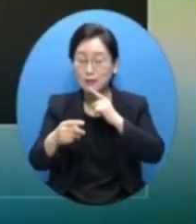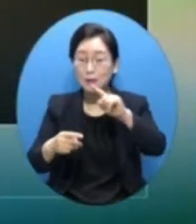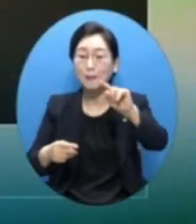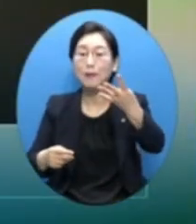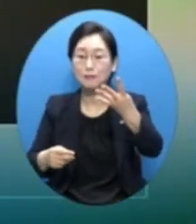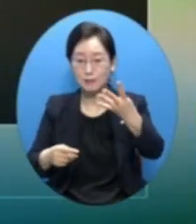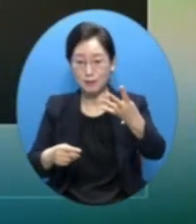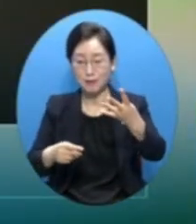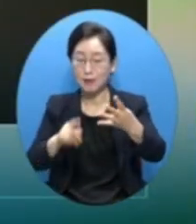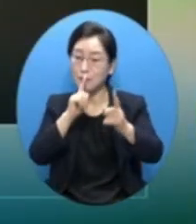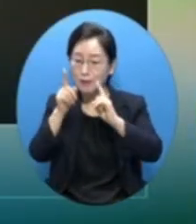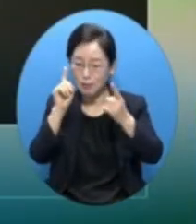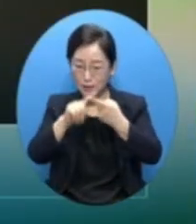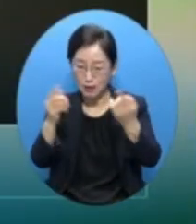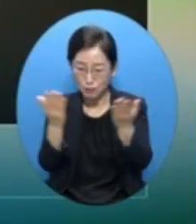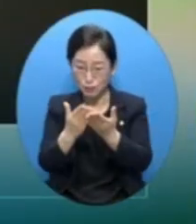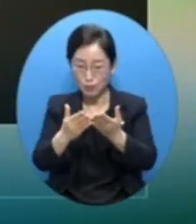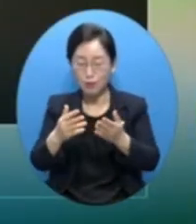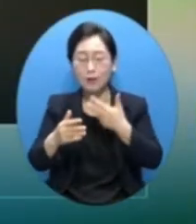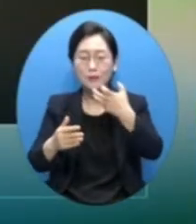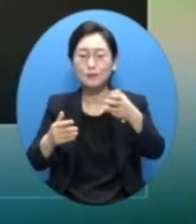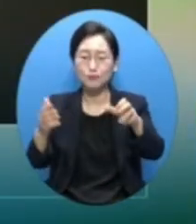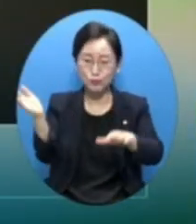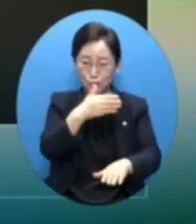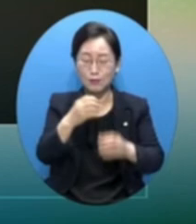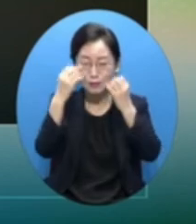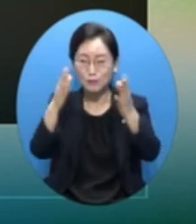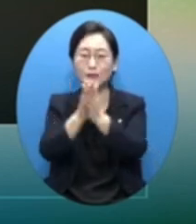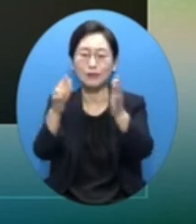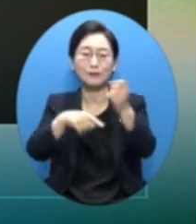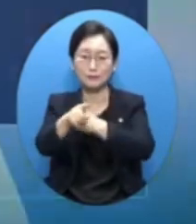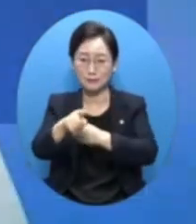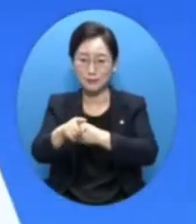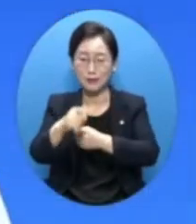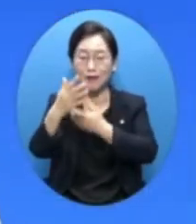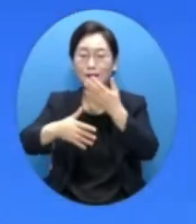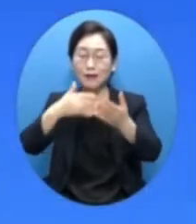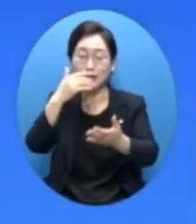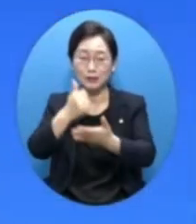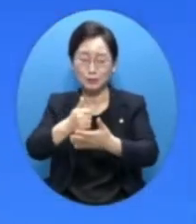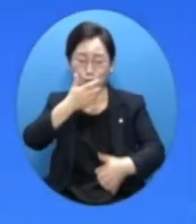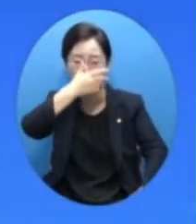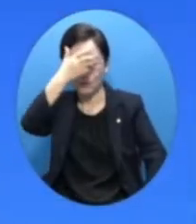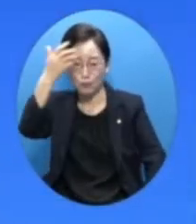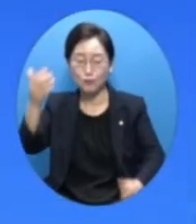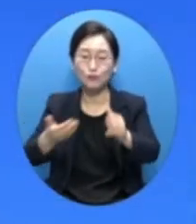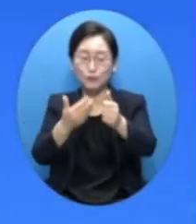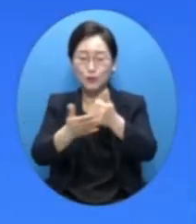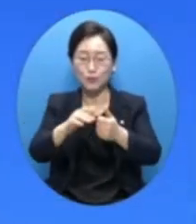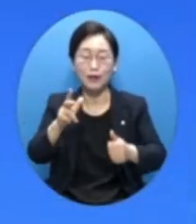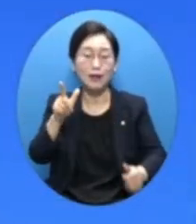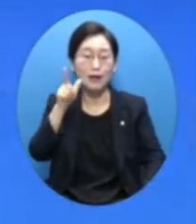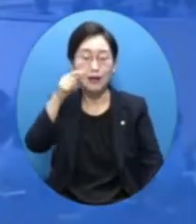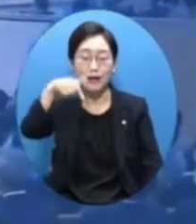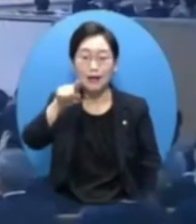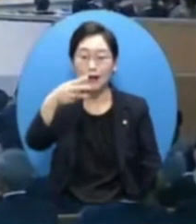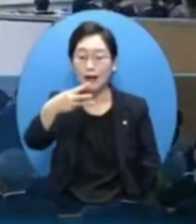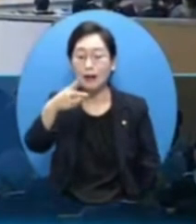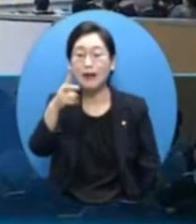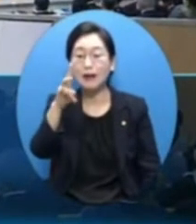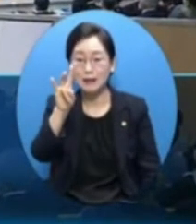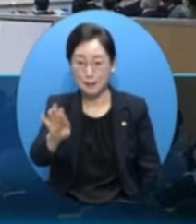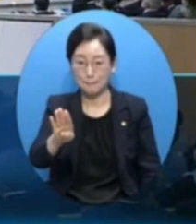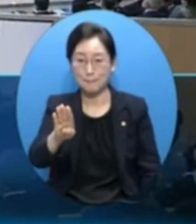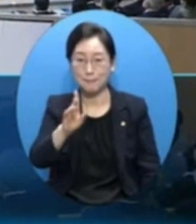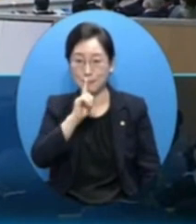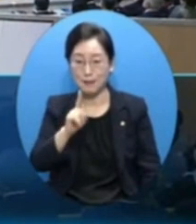위대한 역사를 이루게 될 것입니다. 85세 헤브론 산지의 정복에 걸어간 꿈을 꾸었던 갈렙이 말합니다. 여호수아서 14장